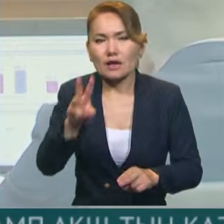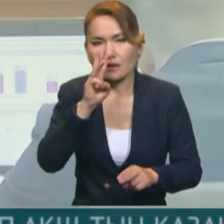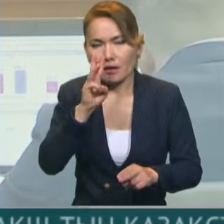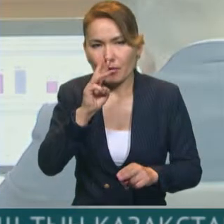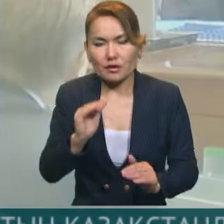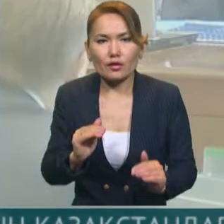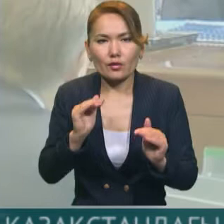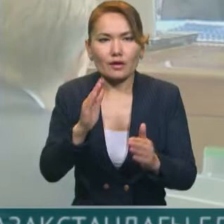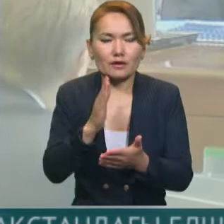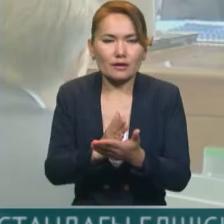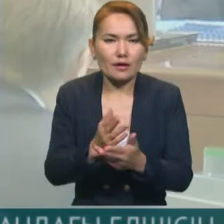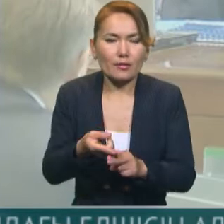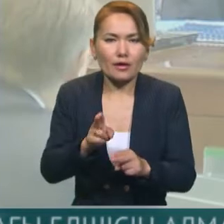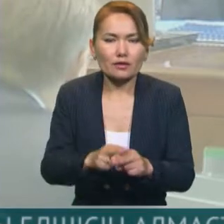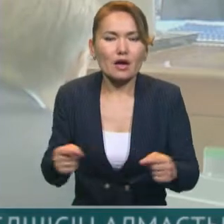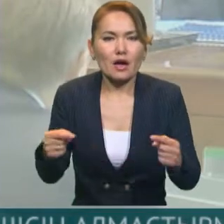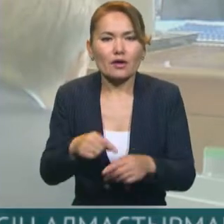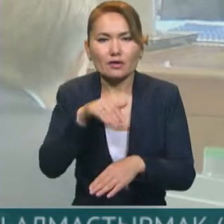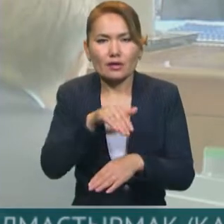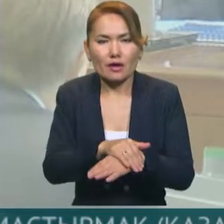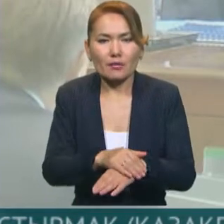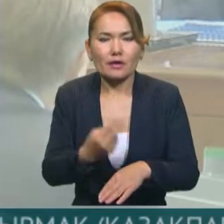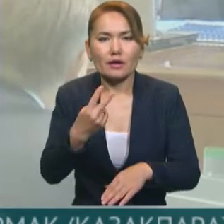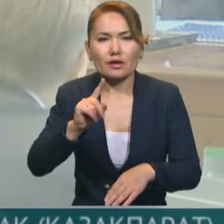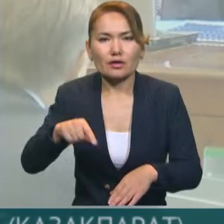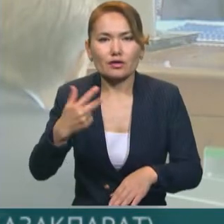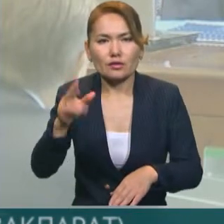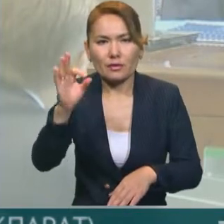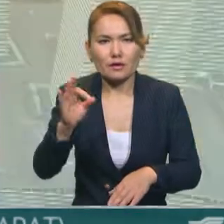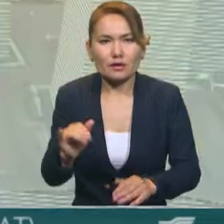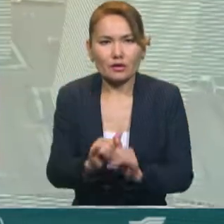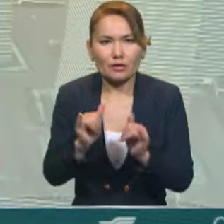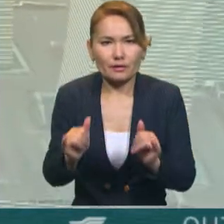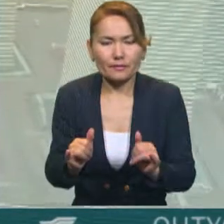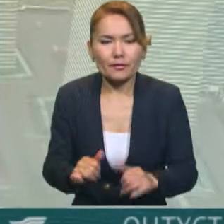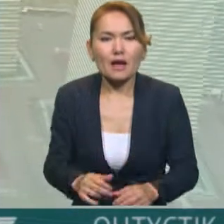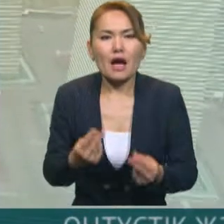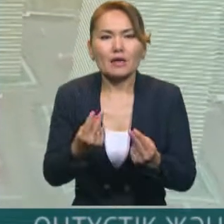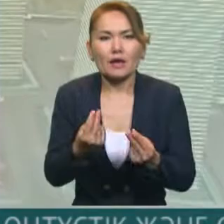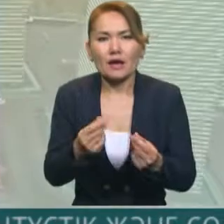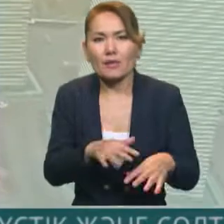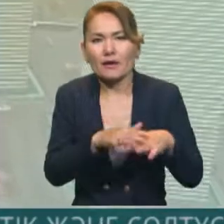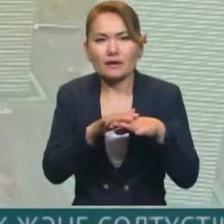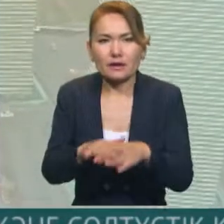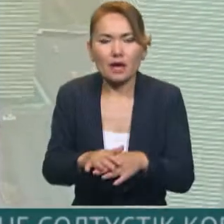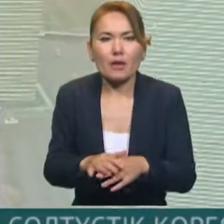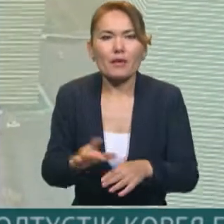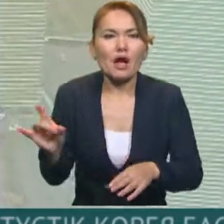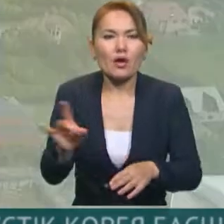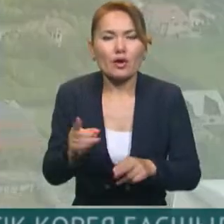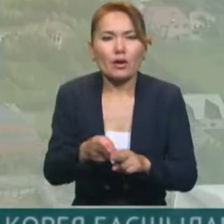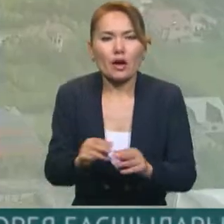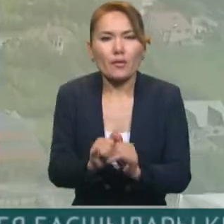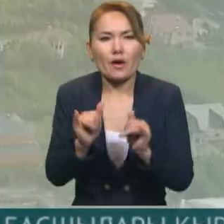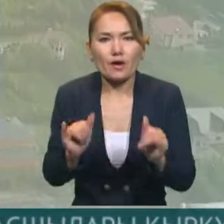теңгені құрады, және нақты мәнінде 2,3%-ке өсті. Сондай-ақ негізгі капиталға салынатын инвестиция көлемі